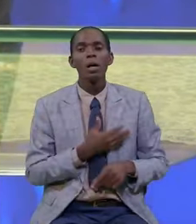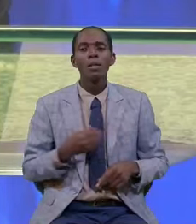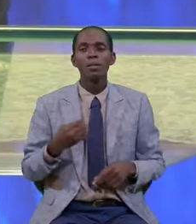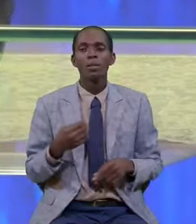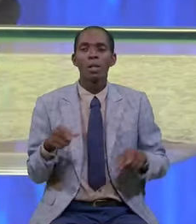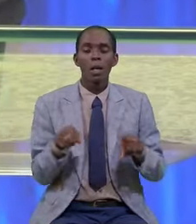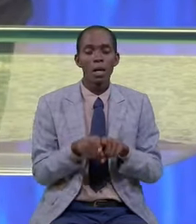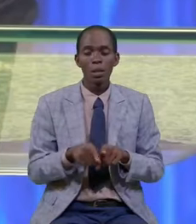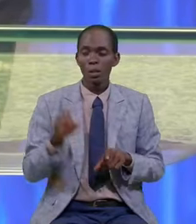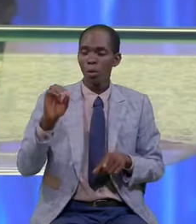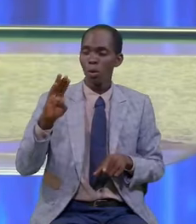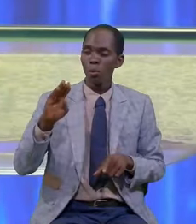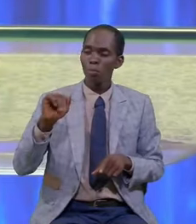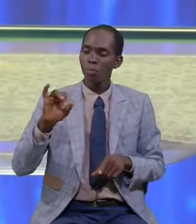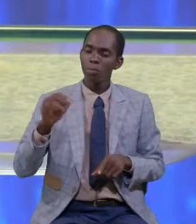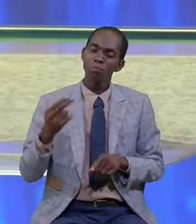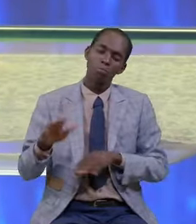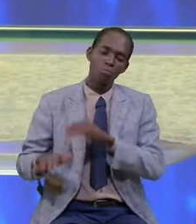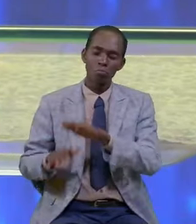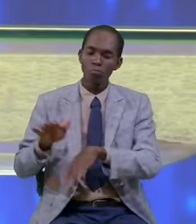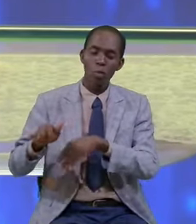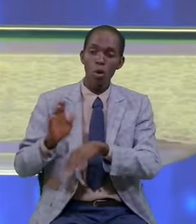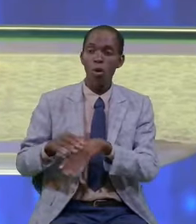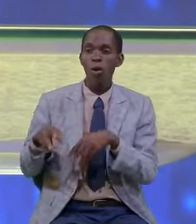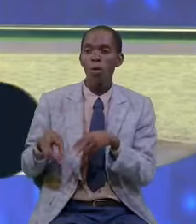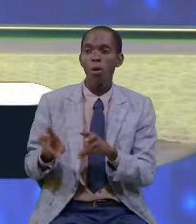Comme Abdia était en route, voici